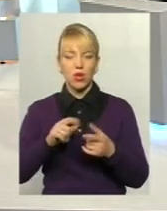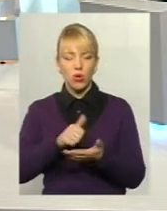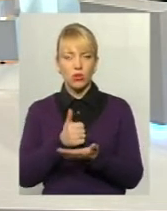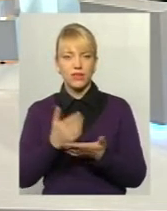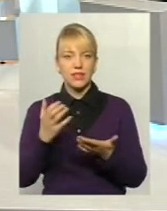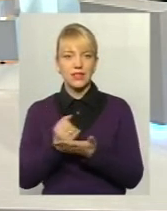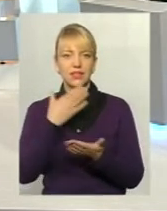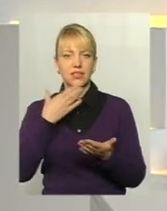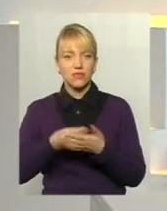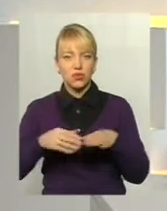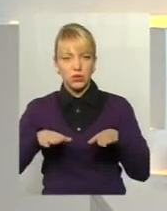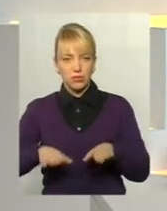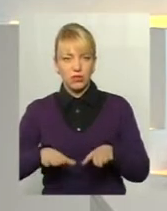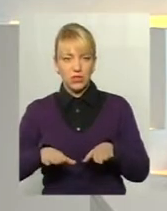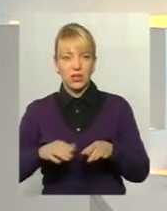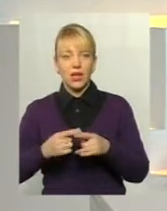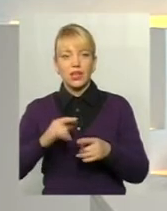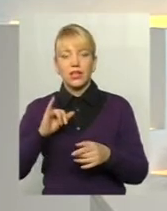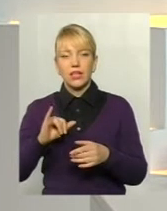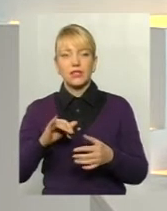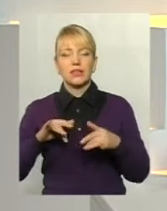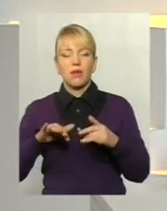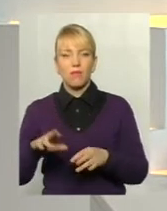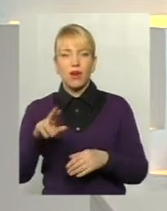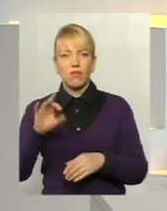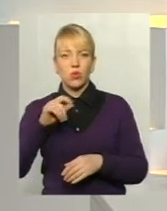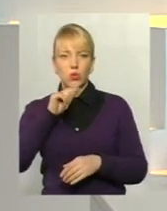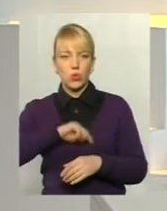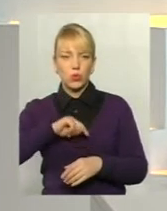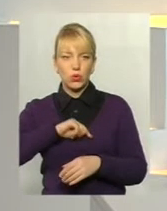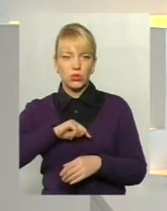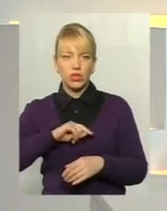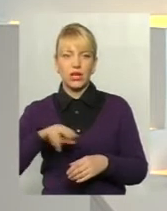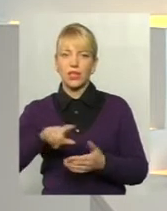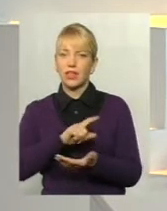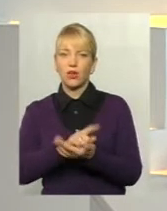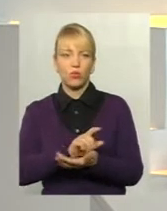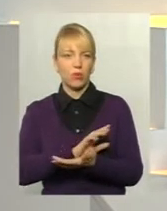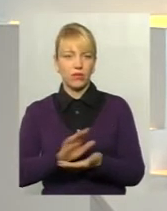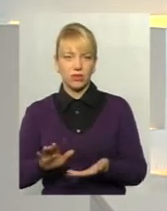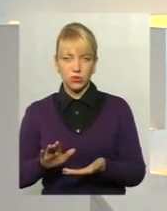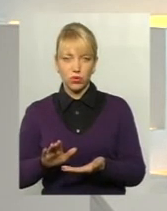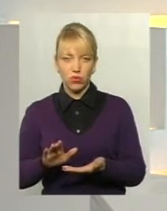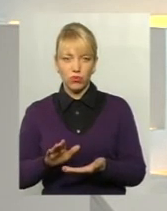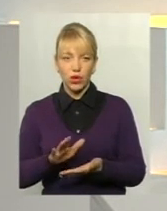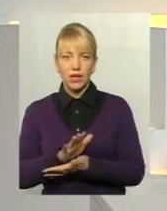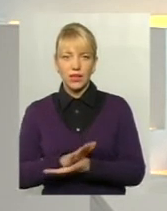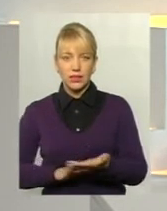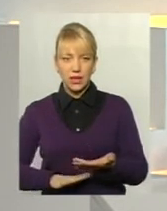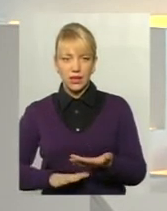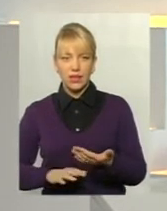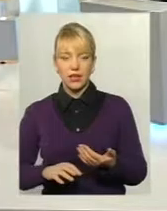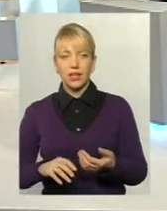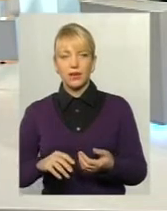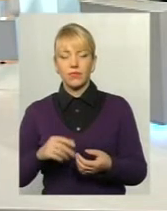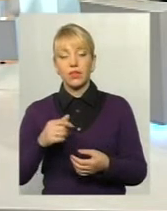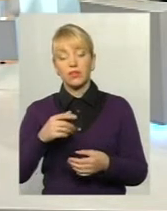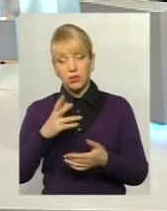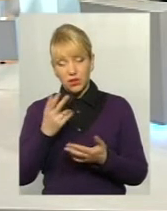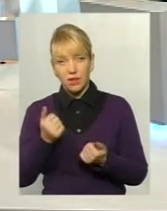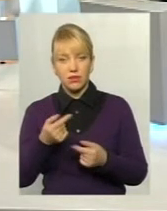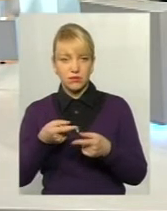нішу, знайти справу до душі і не обов'язково Далі вже справді самовдосконалення,